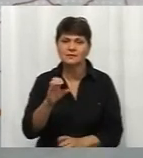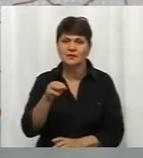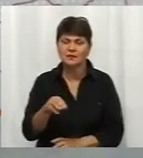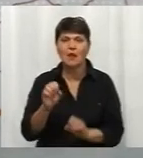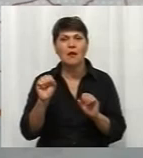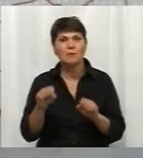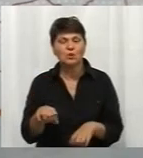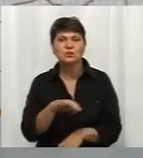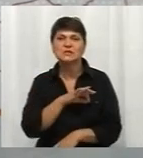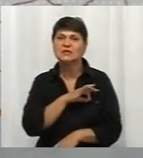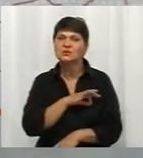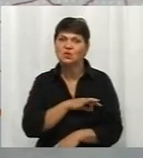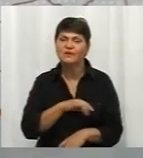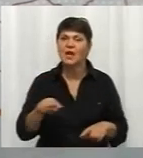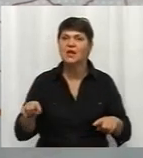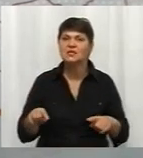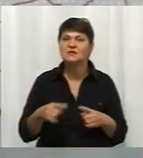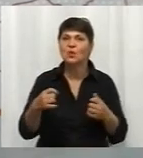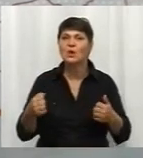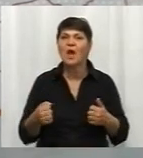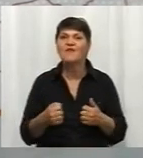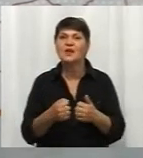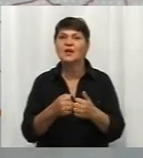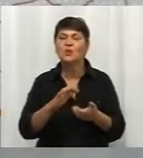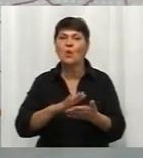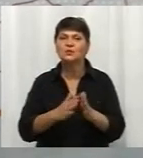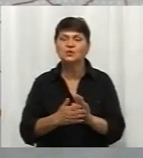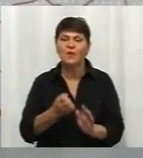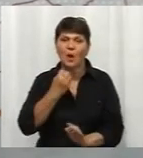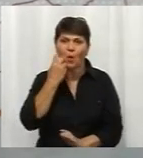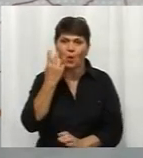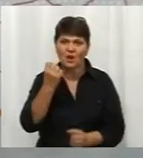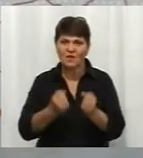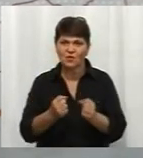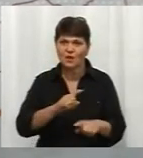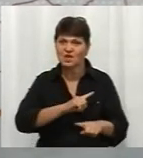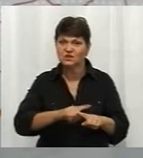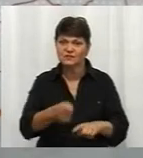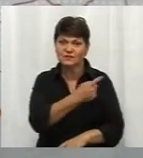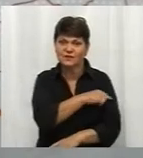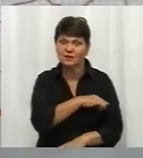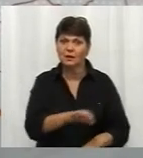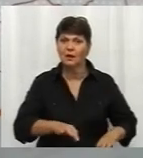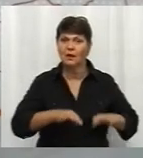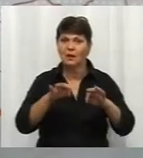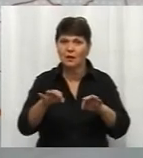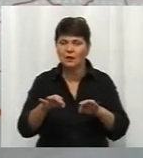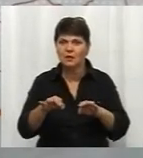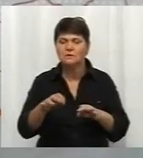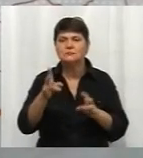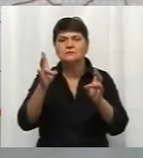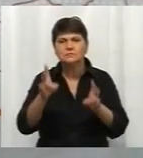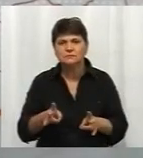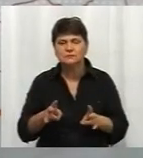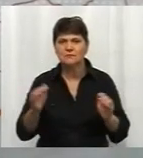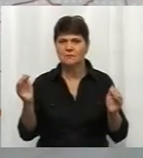також може застосовуватися створення аварійної обстановки. Це тобто, коли водія швидкої допомоги призвело до зменшення швидкості, зупинки